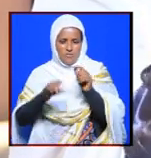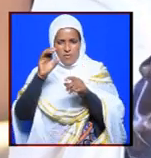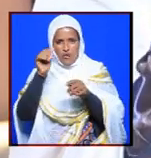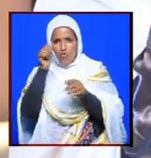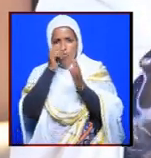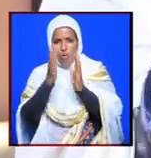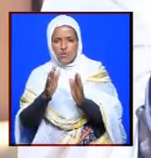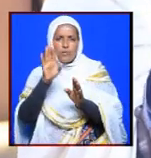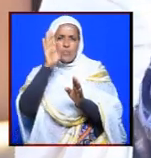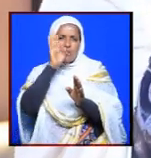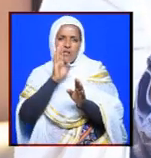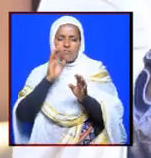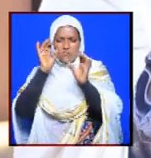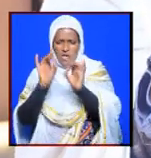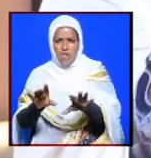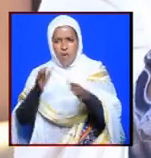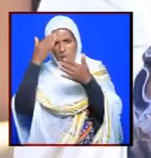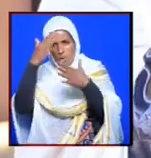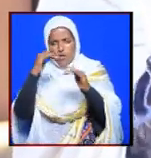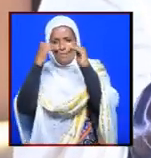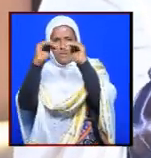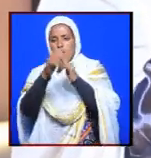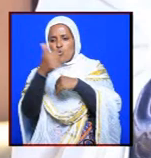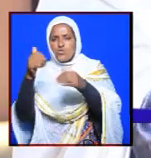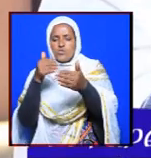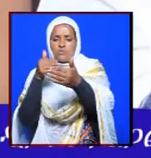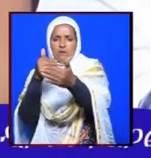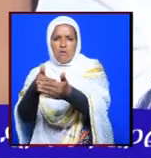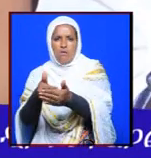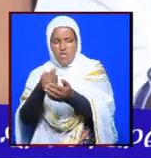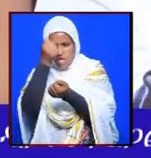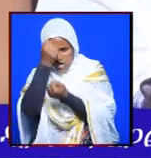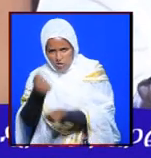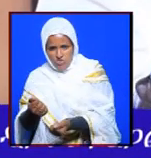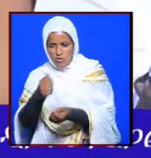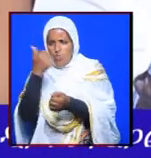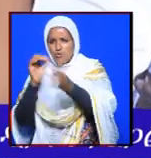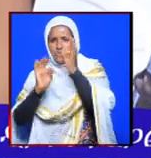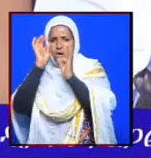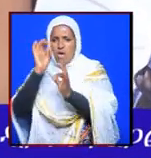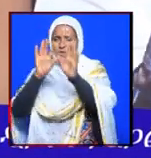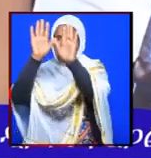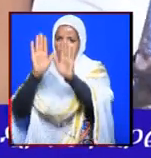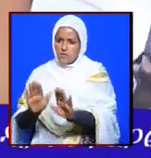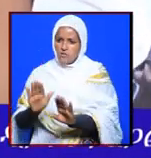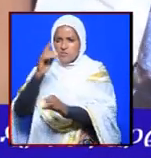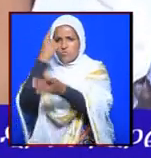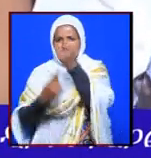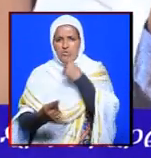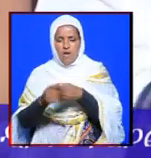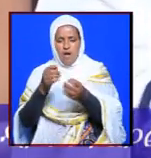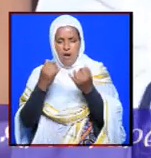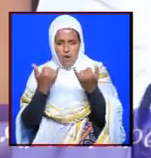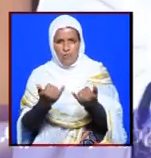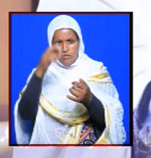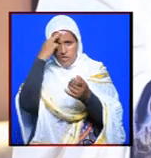ስለዚህ በኢትዮጵያዊነትን በጠላ ባላወቀ መጠን የሌሎች ጥገኛ ነው የሚሆን፣ የሌሎችን ታሪክ የሚያደንቅ የሌሎችን ሁኔ። ለዚህ እኮ ነው